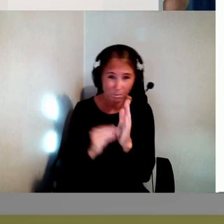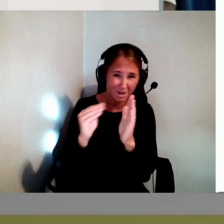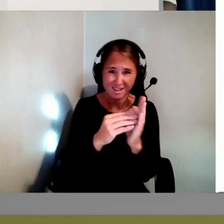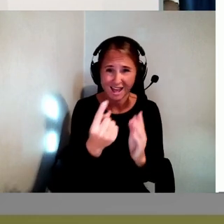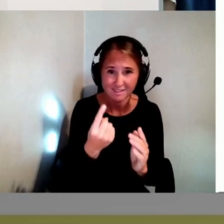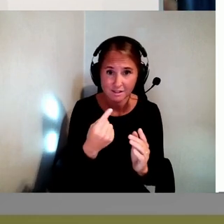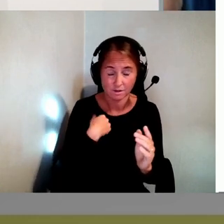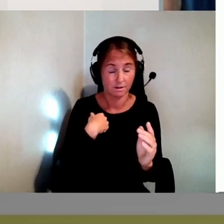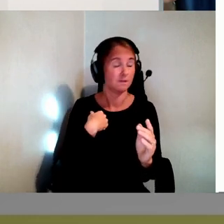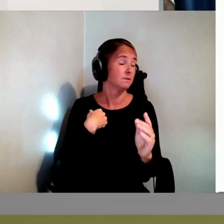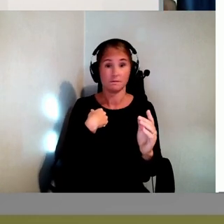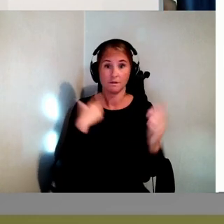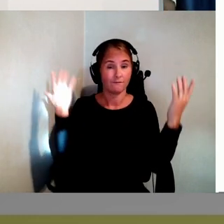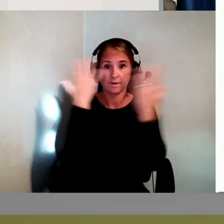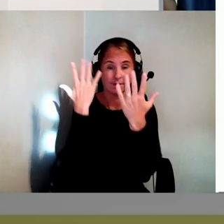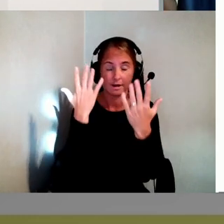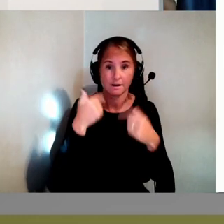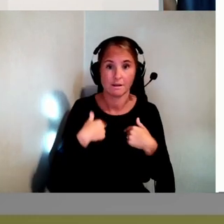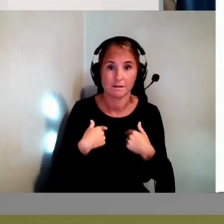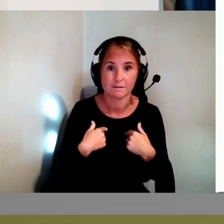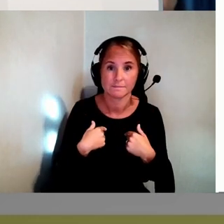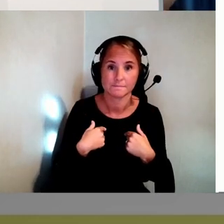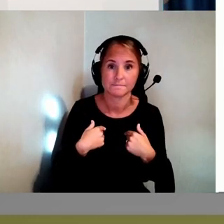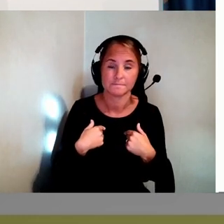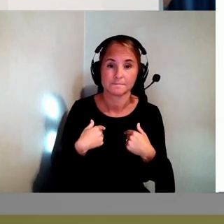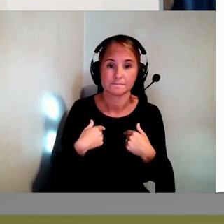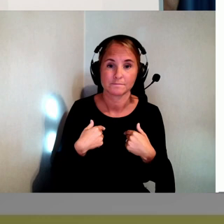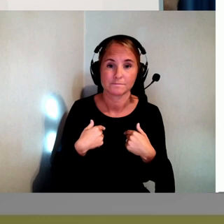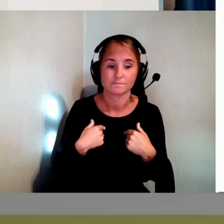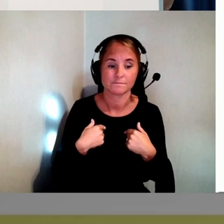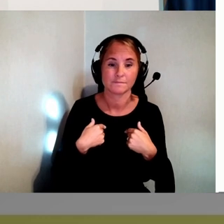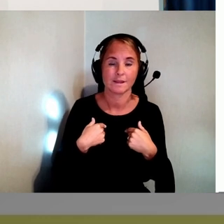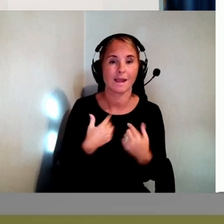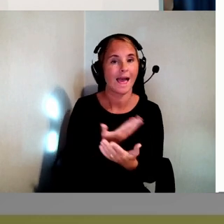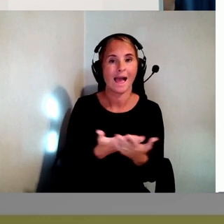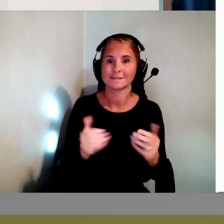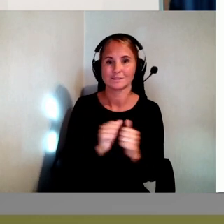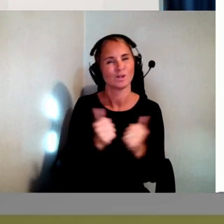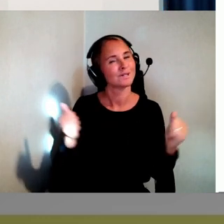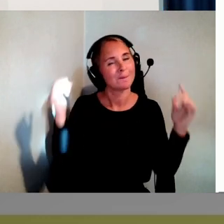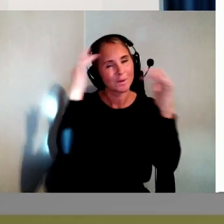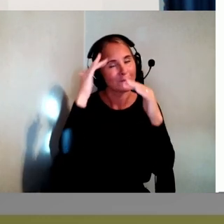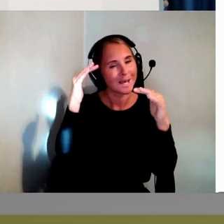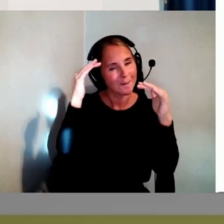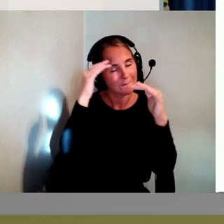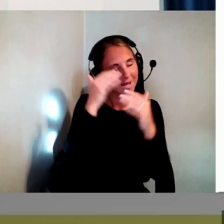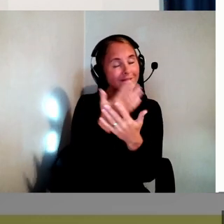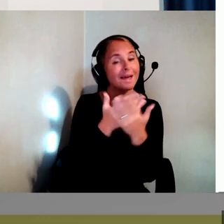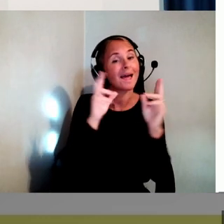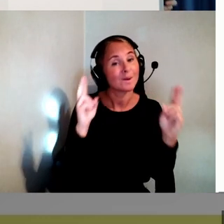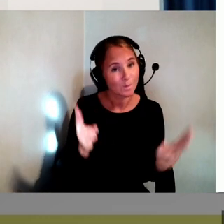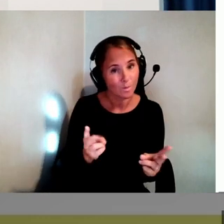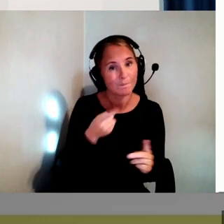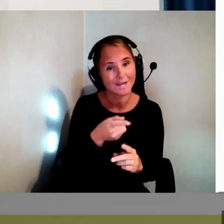förvirrad av det här men det är inte det största problemet med den här eh eh knappen För